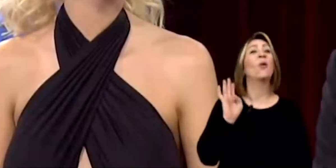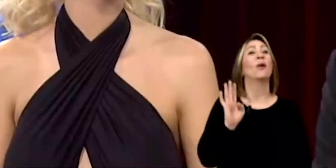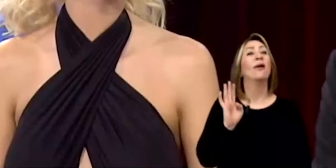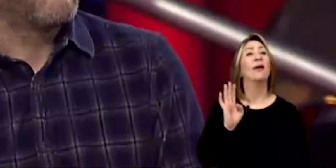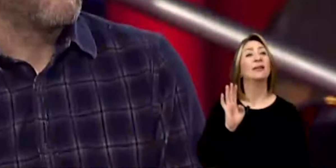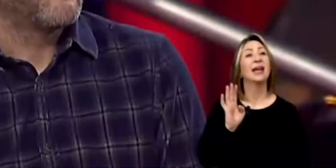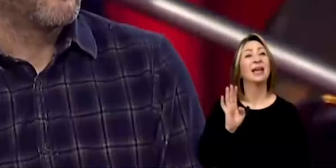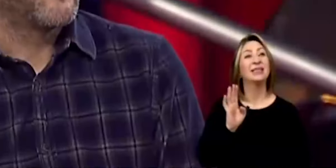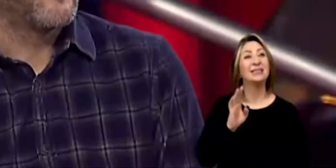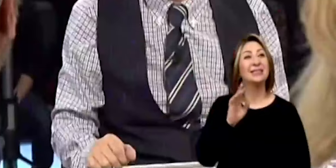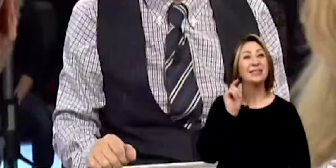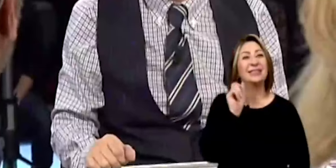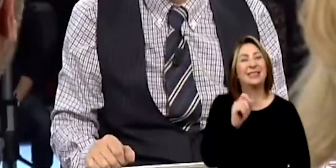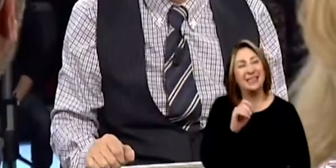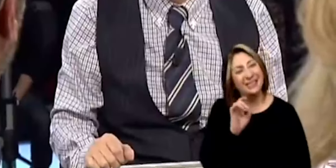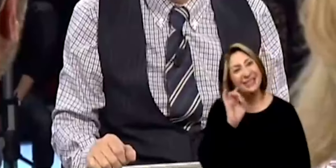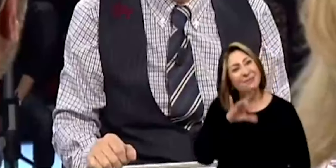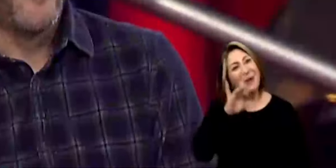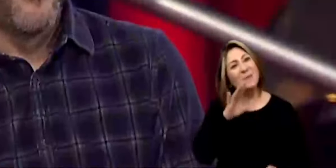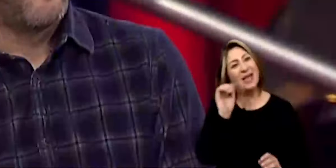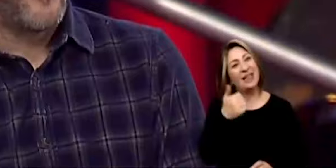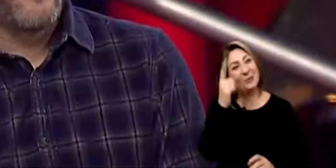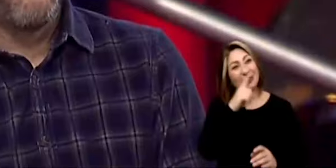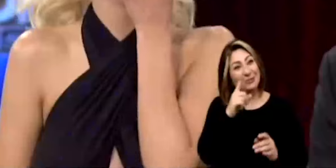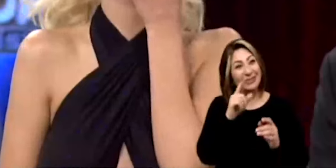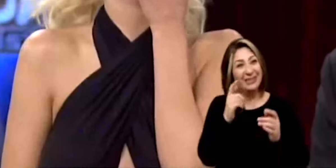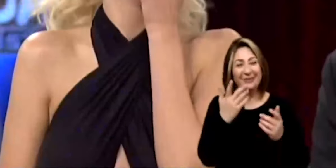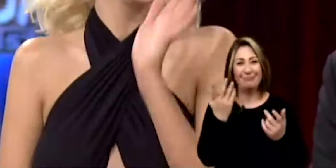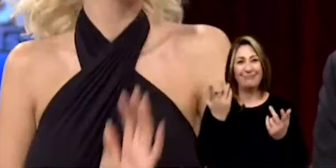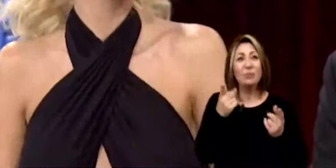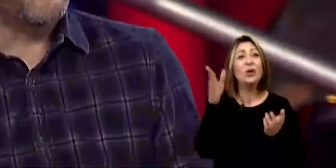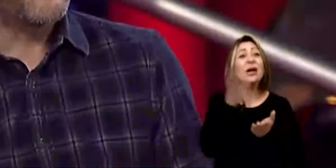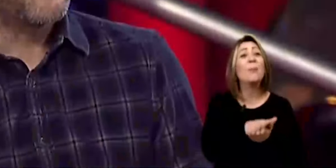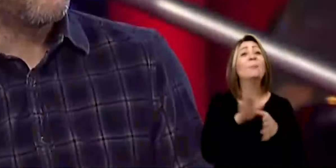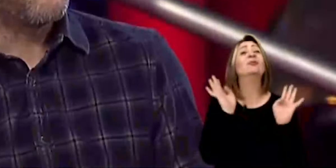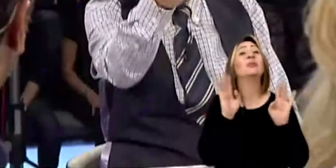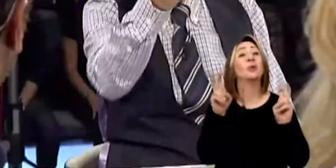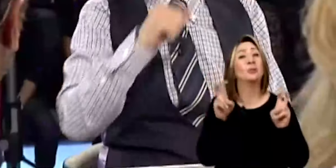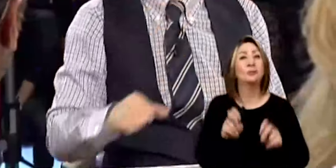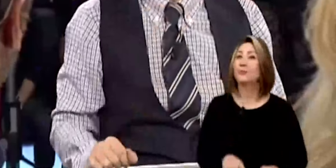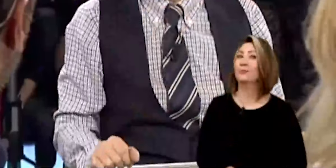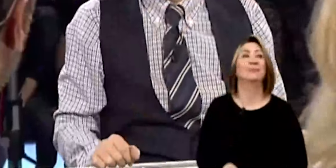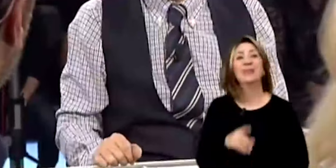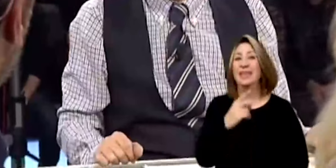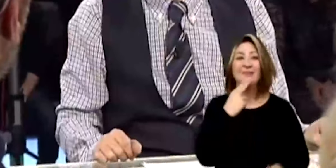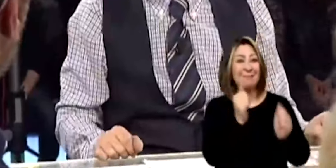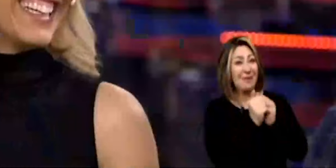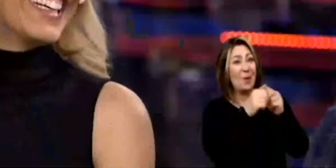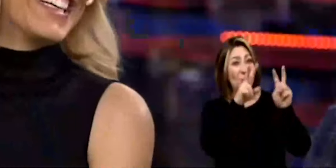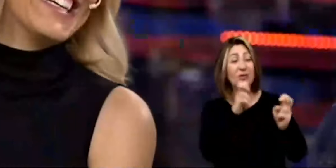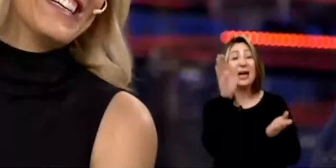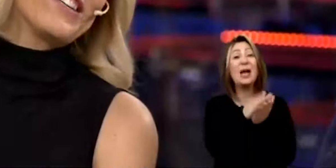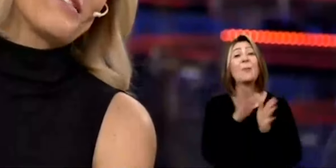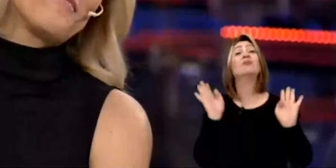girdin? Yoksa sperm kaliten yüzünden mi? Bu mevzu kapanmayacak mı? Hayır, yanında bu hanım oturdukça